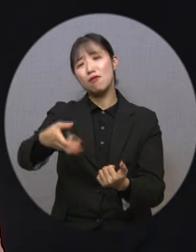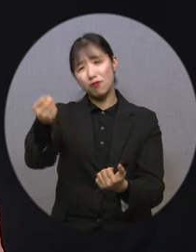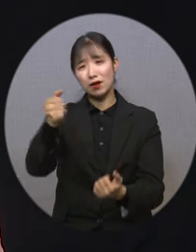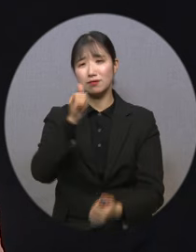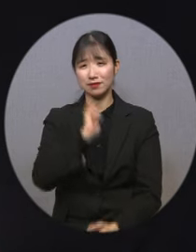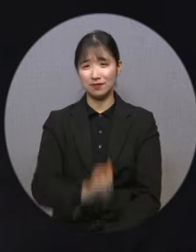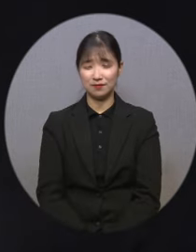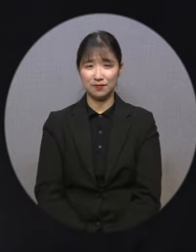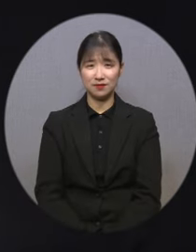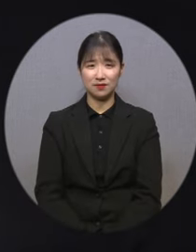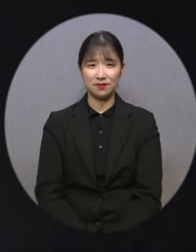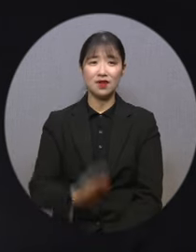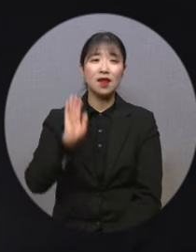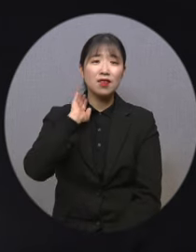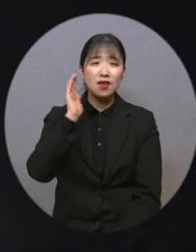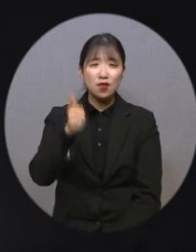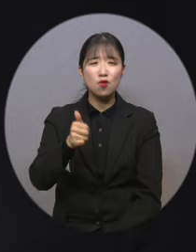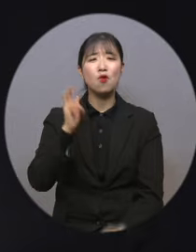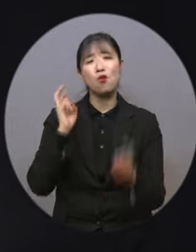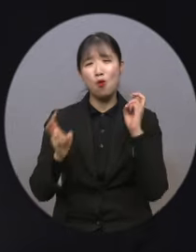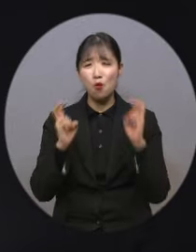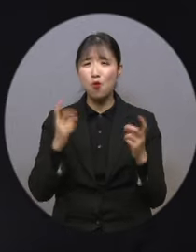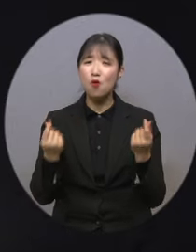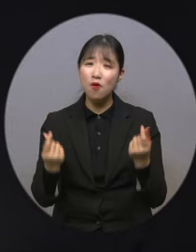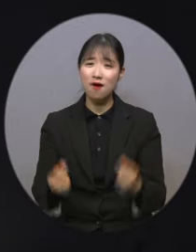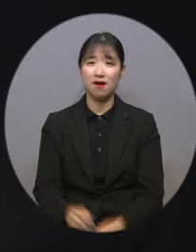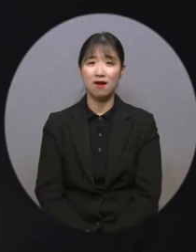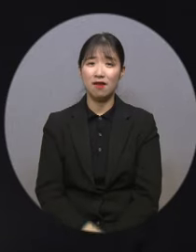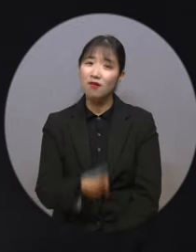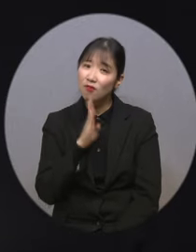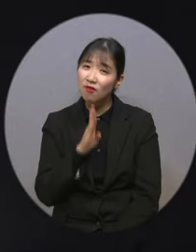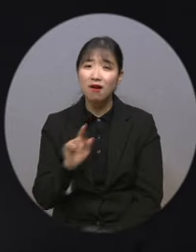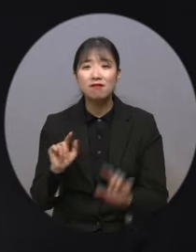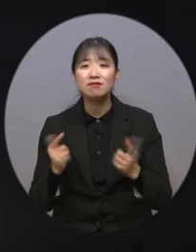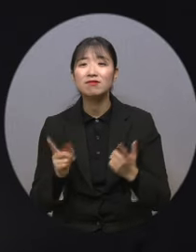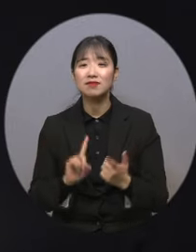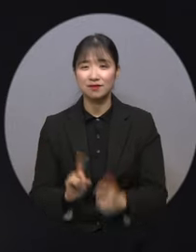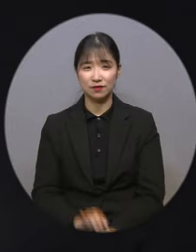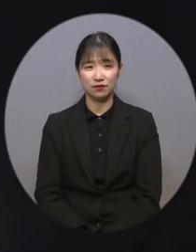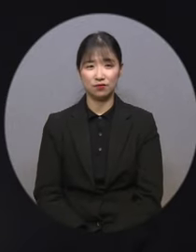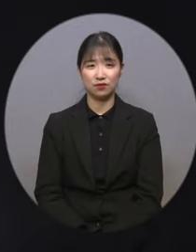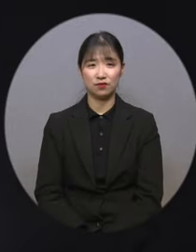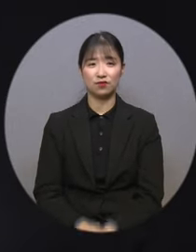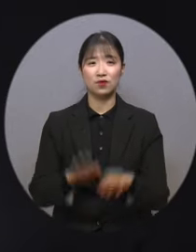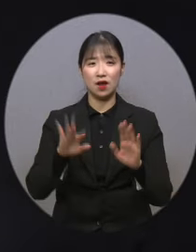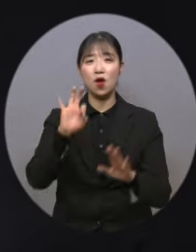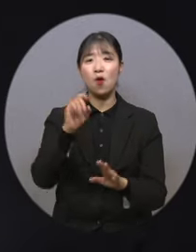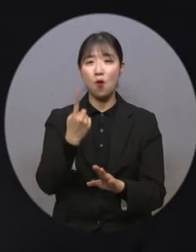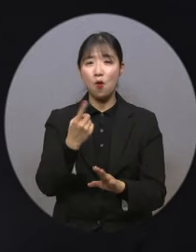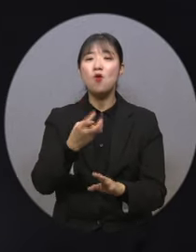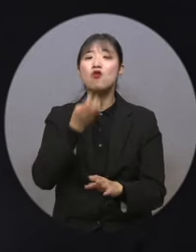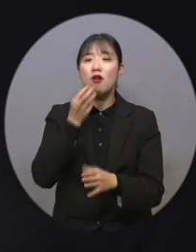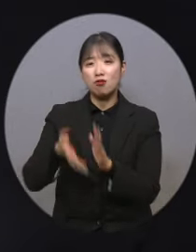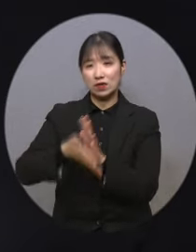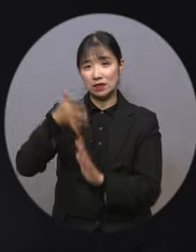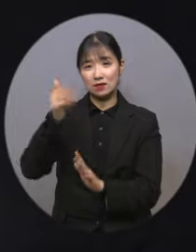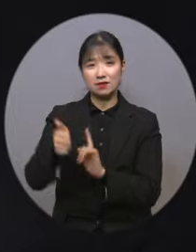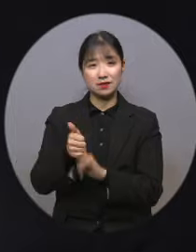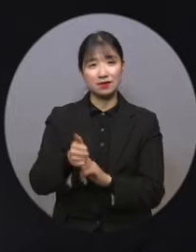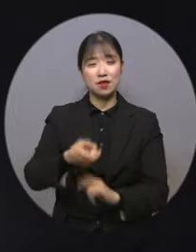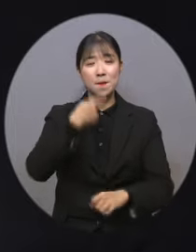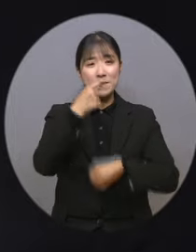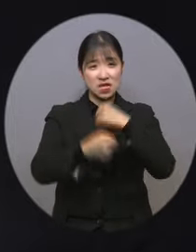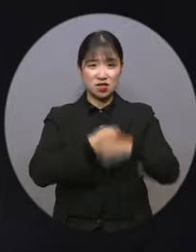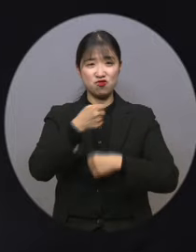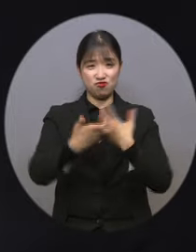있는 거야 대통령을 노버터 야 맞아 맞아요 빠지고 오 시장이 송 시장인데 곳 민주당이 정부